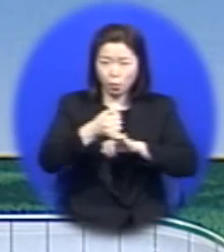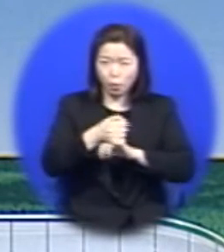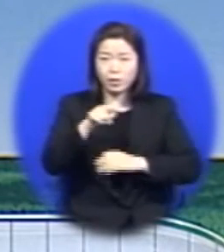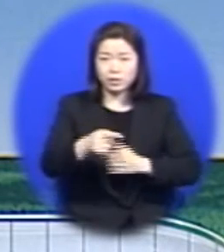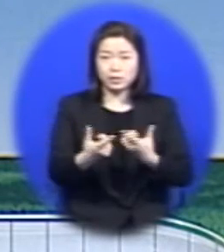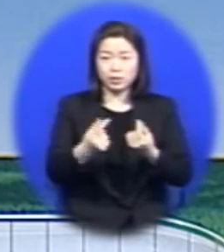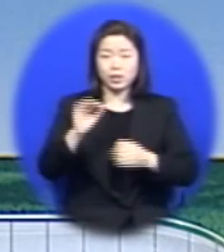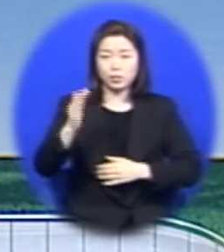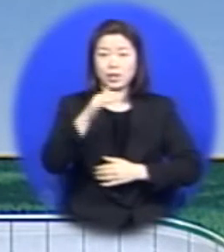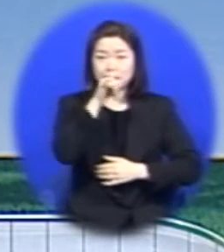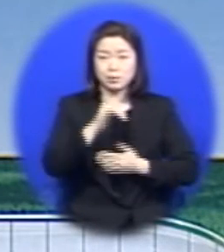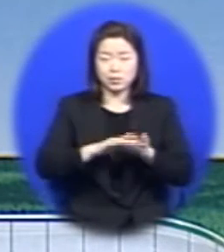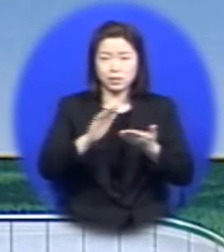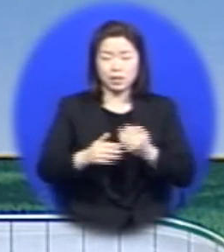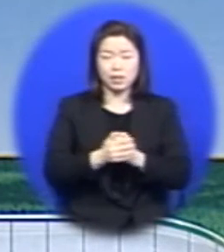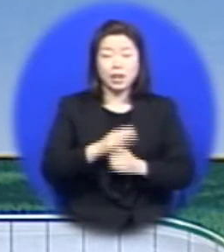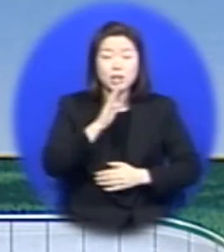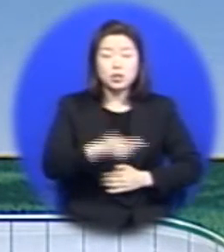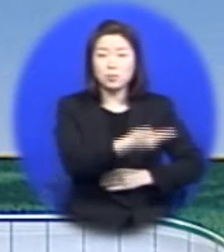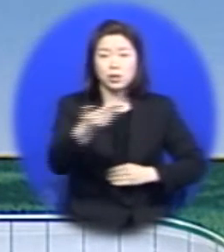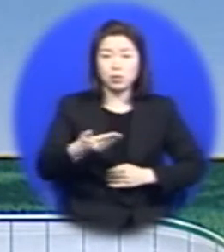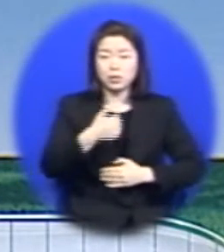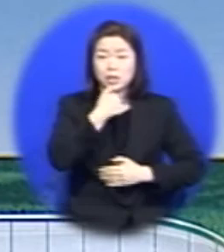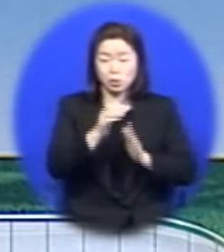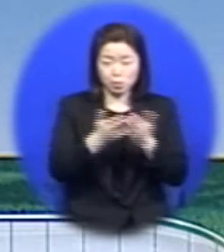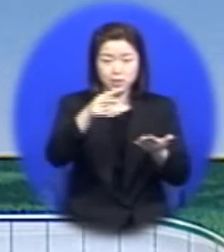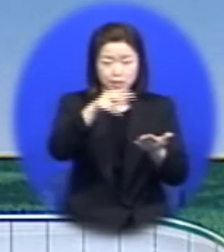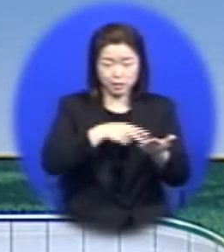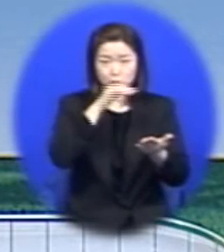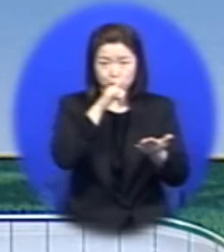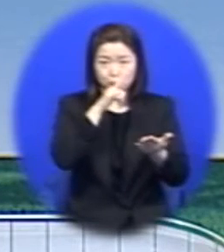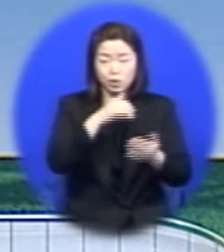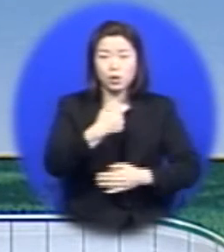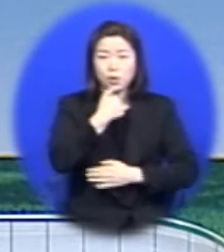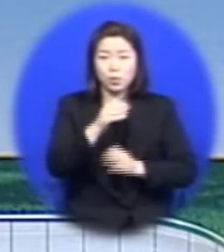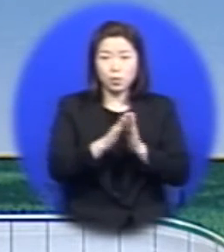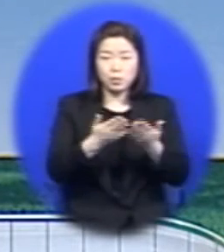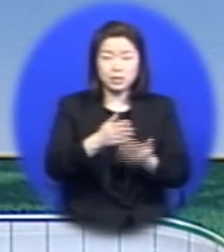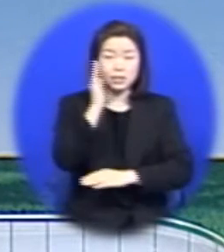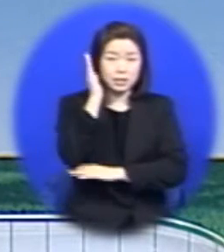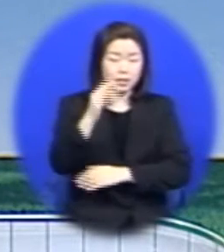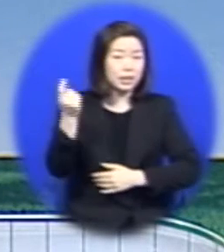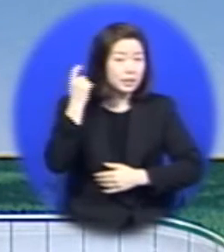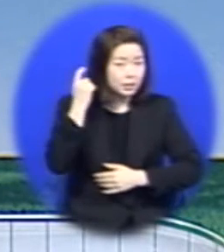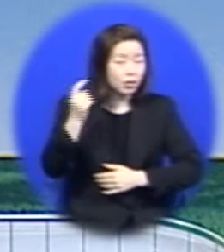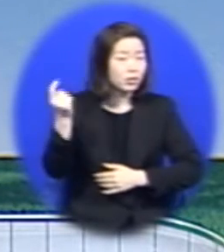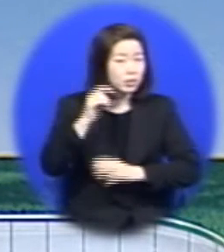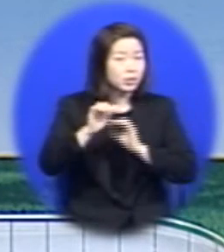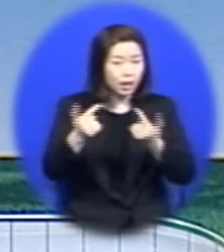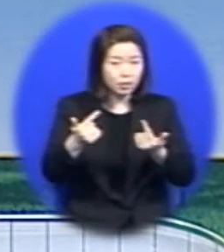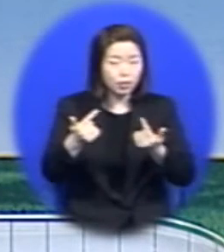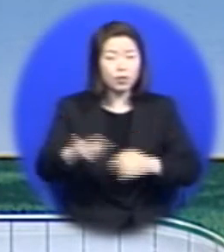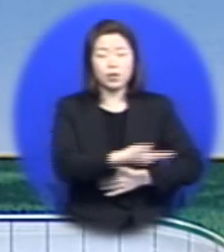있습니다. 그래서 여러분이 정말 로마서를 읽어보았고, 로마서 강해 설교를 들었는지 안 들었는지는 여러분의